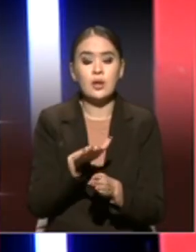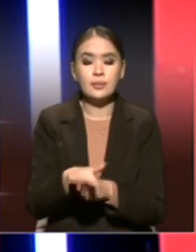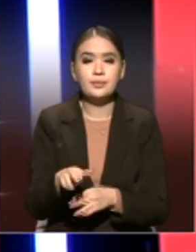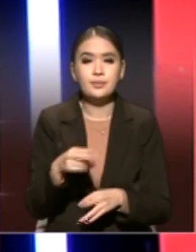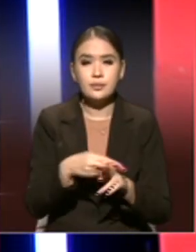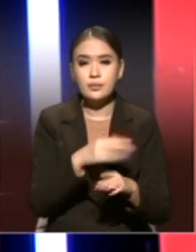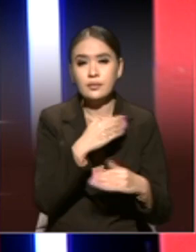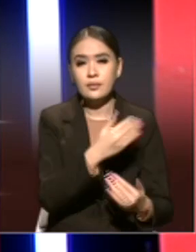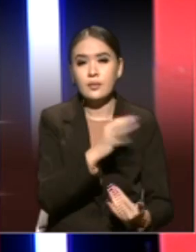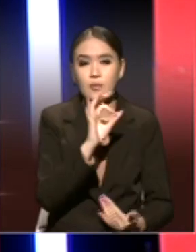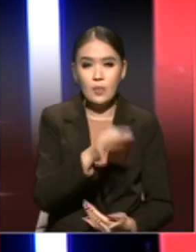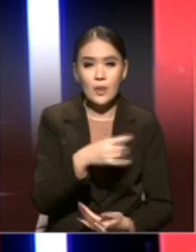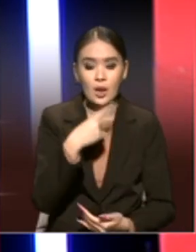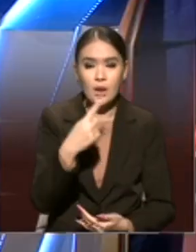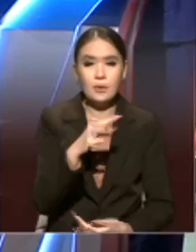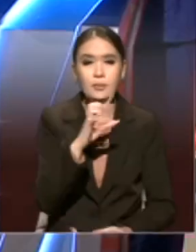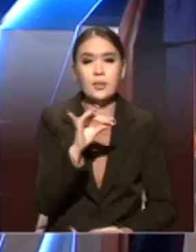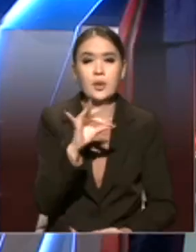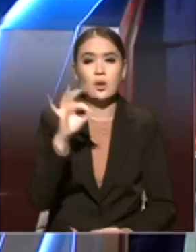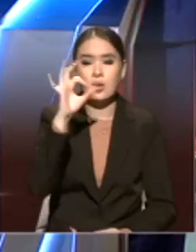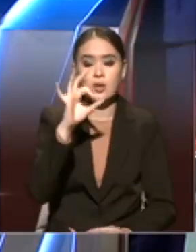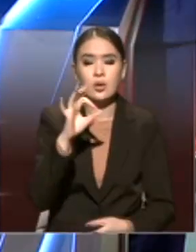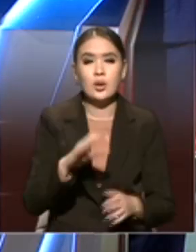Мына геосаясат ғылымында